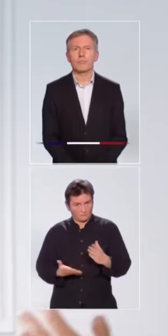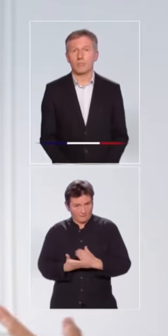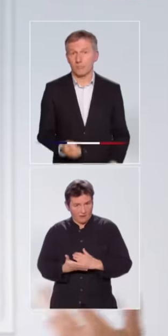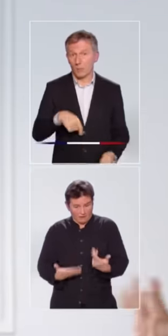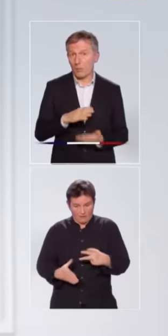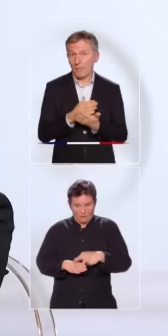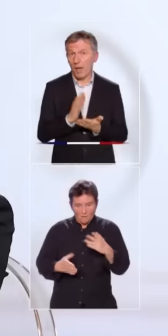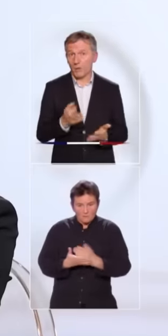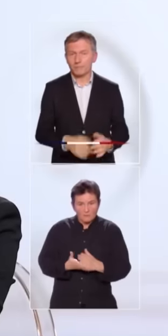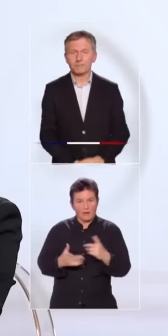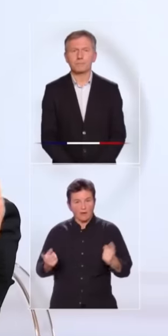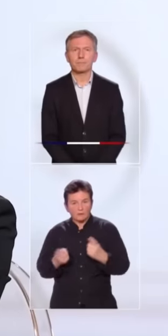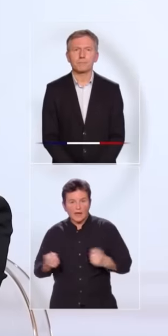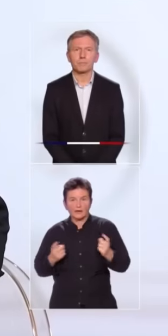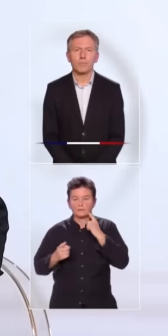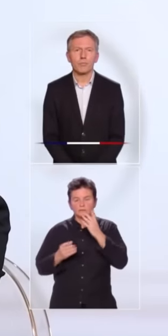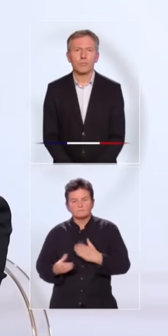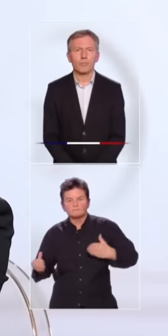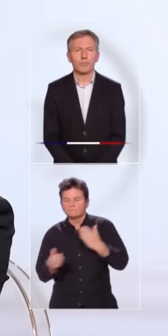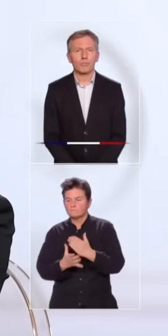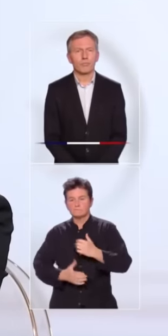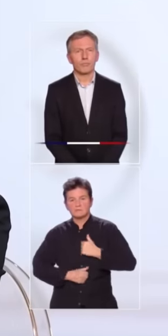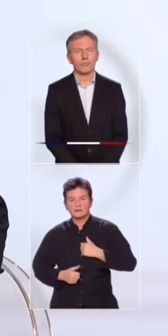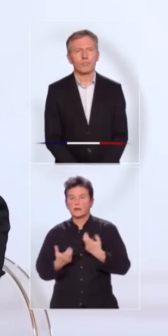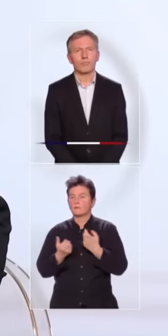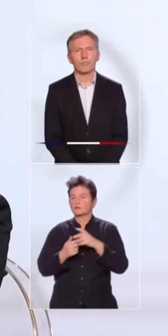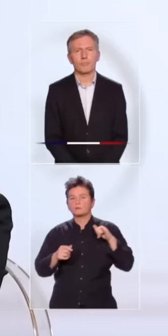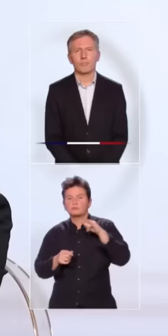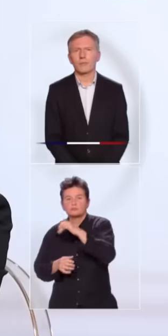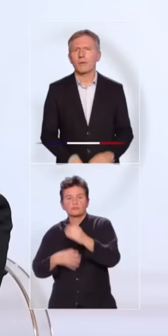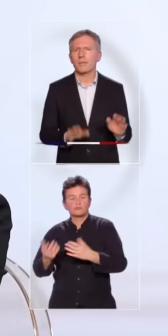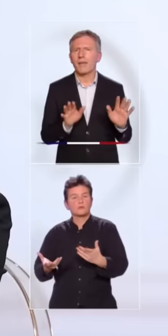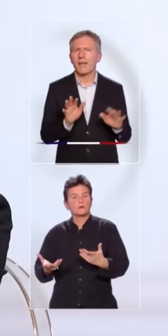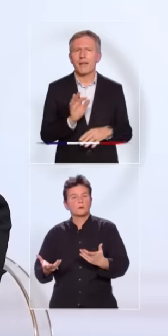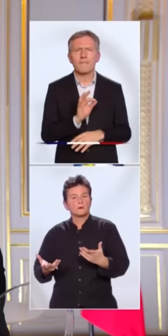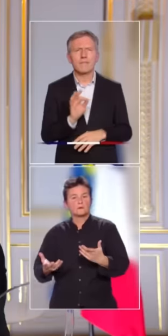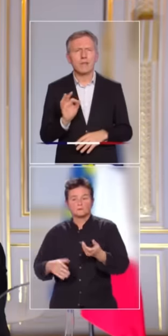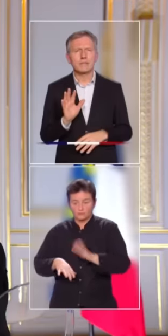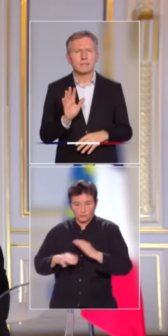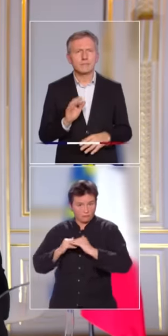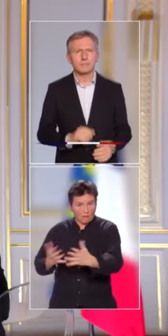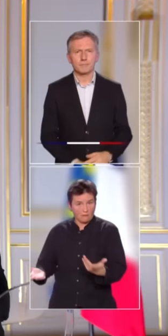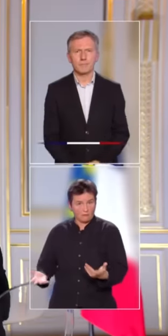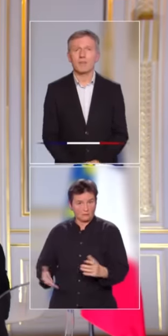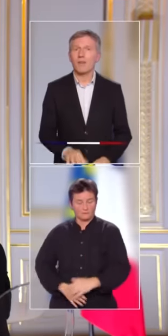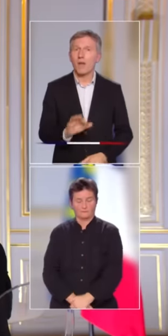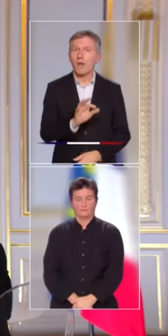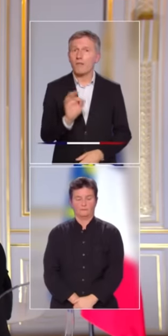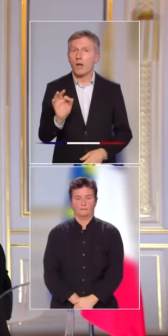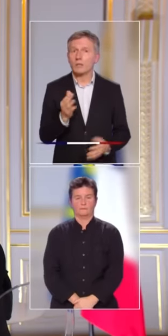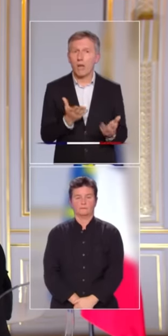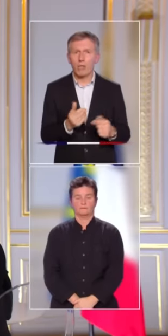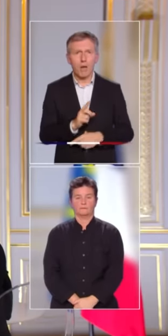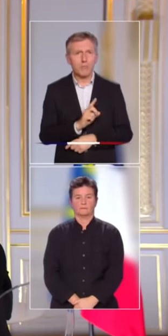dire qu'on s'entraîne pour des opérations aériennes ou. Mais la France, sol. La France n'a pas